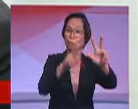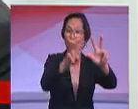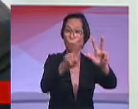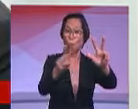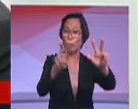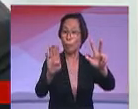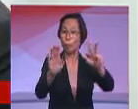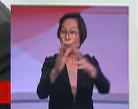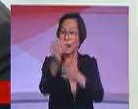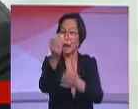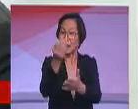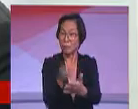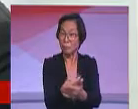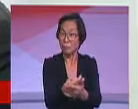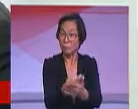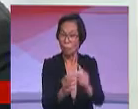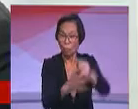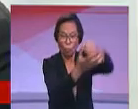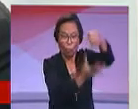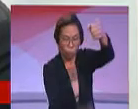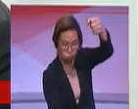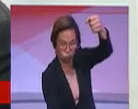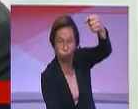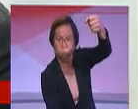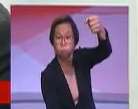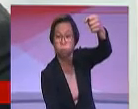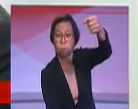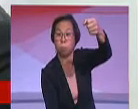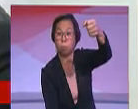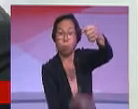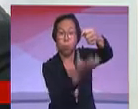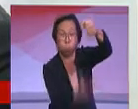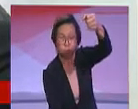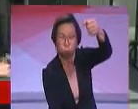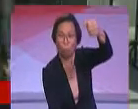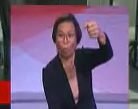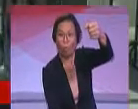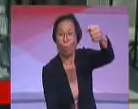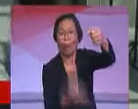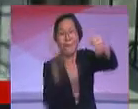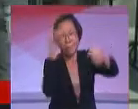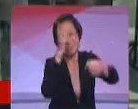322 bilion yang diperuntukkan oleh kerajaan.